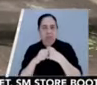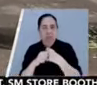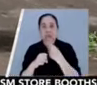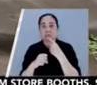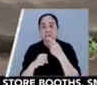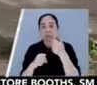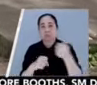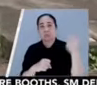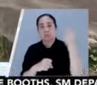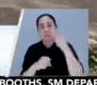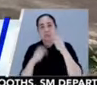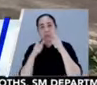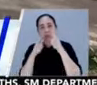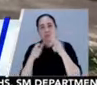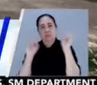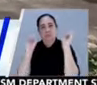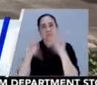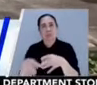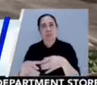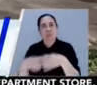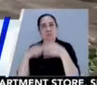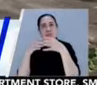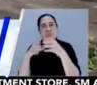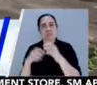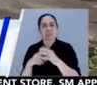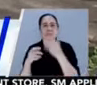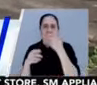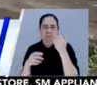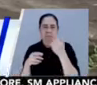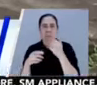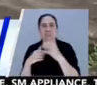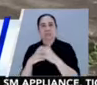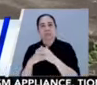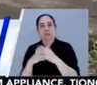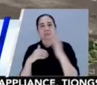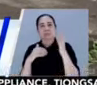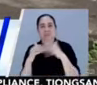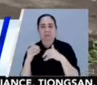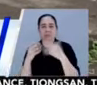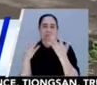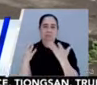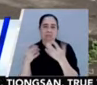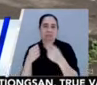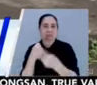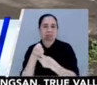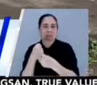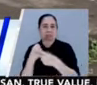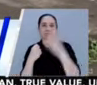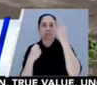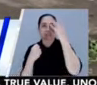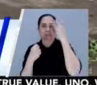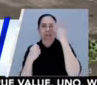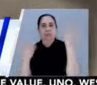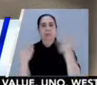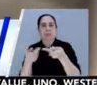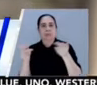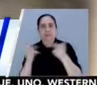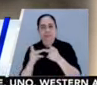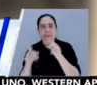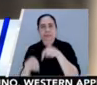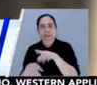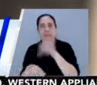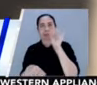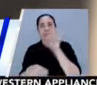mukha mang itinambak lang ito mas maigi pa rin daw dahil kahit papaano alam kung saan sila hahanapin